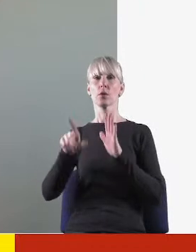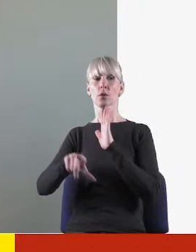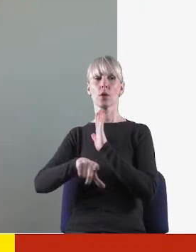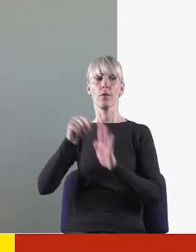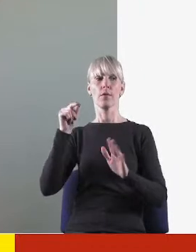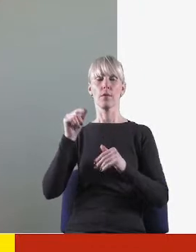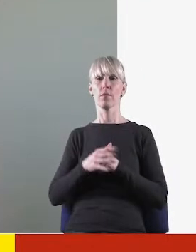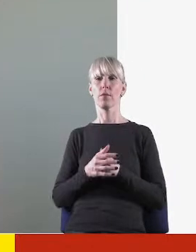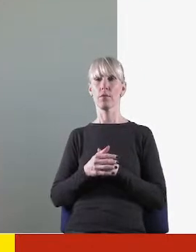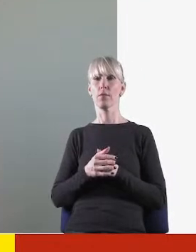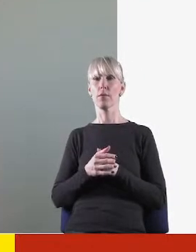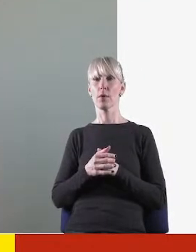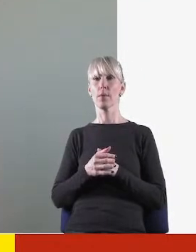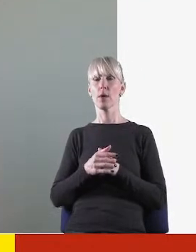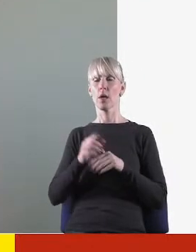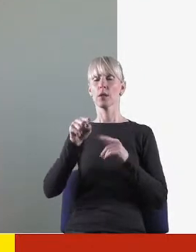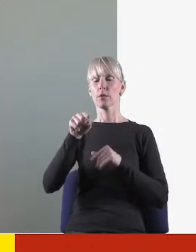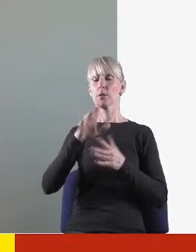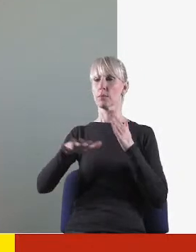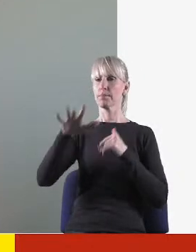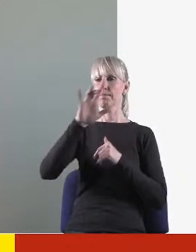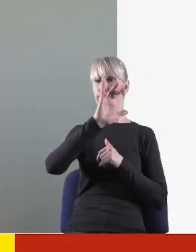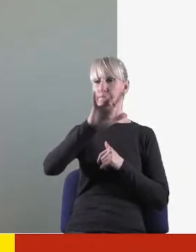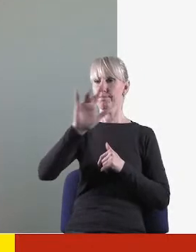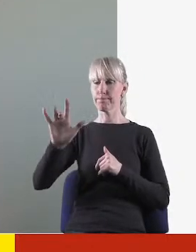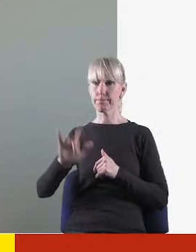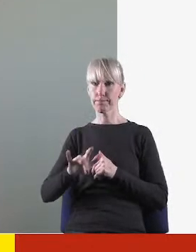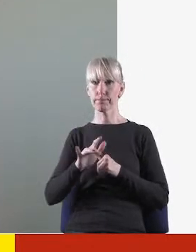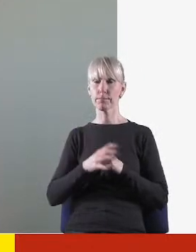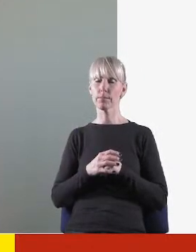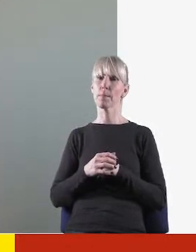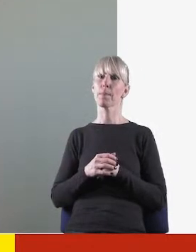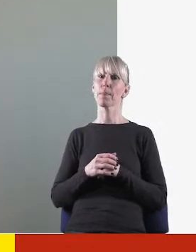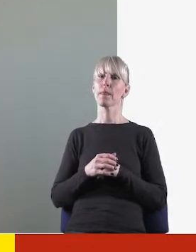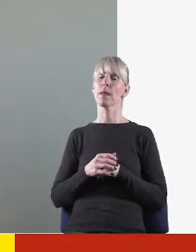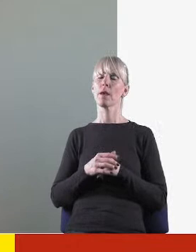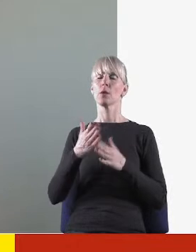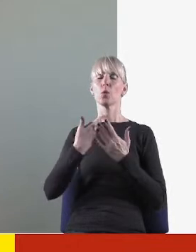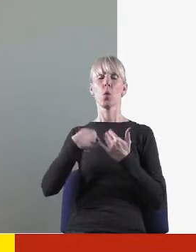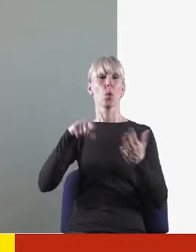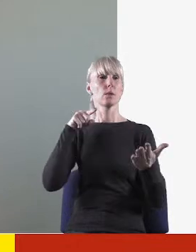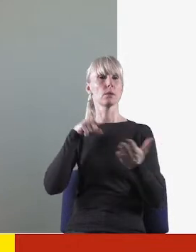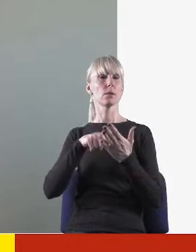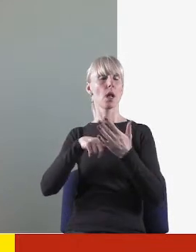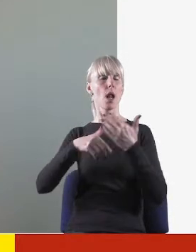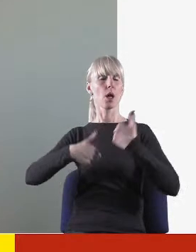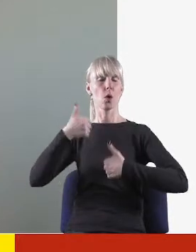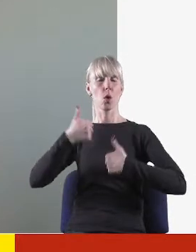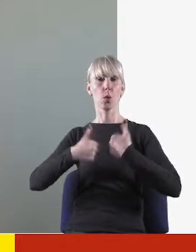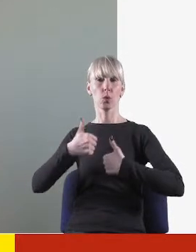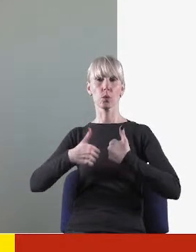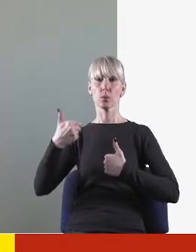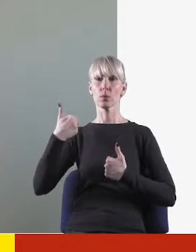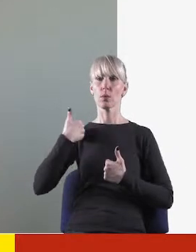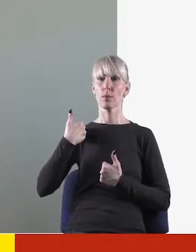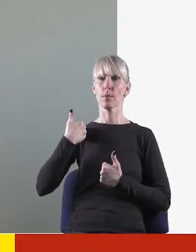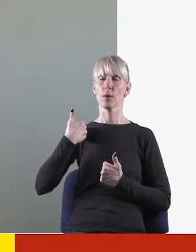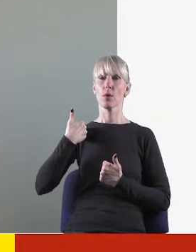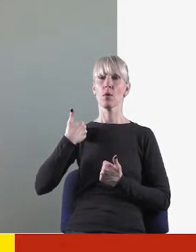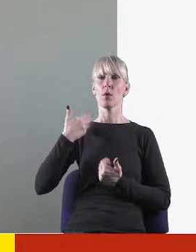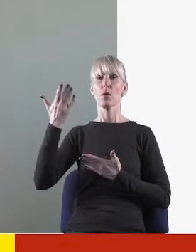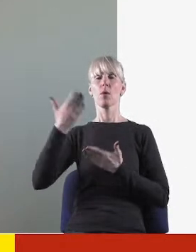terytorialnie obszarach. Celem samego konkursu było właśnie utworzenie oraz